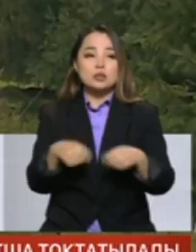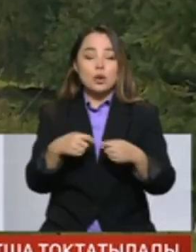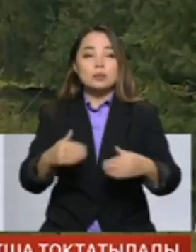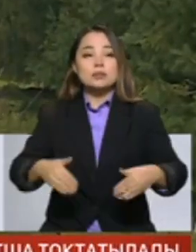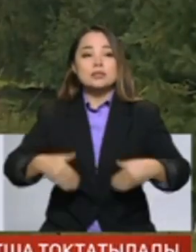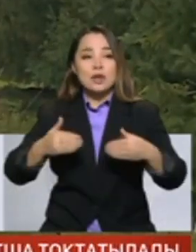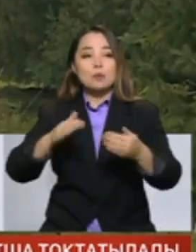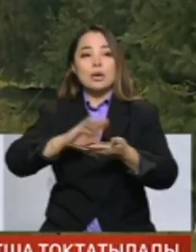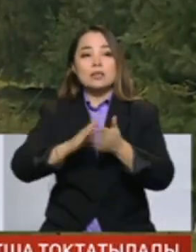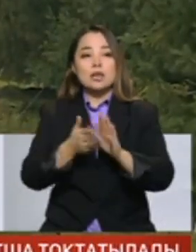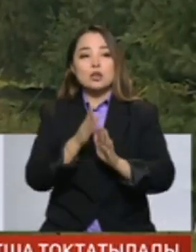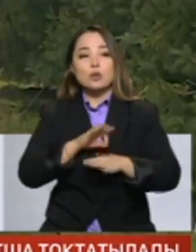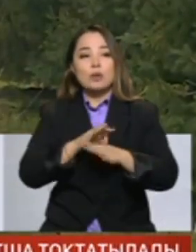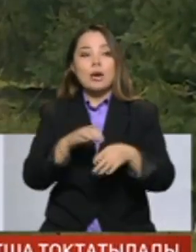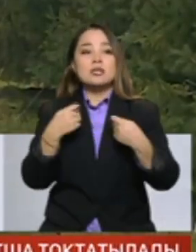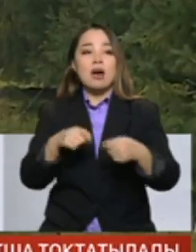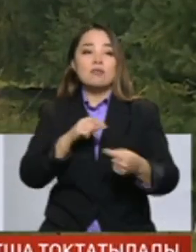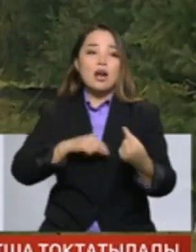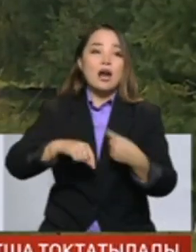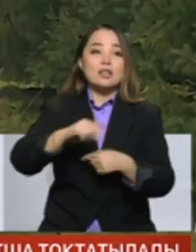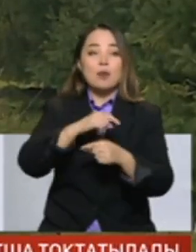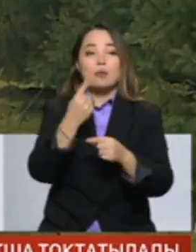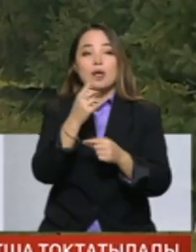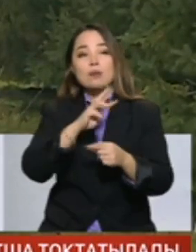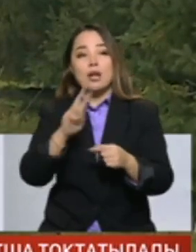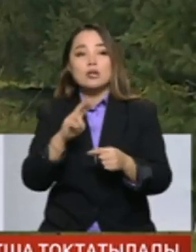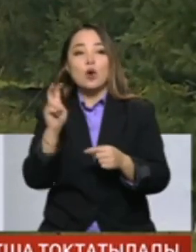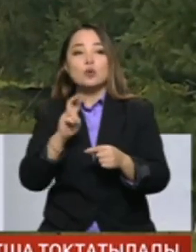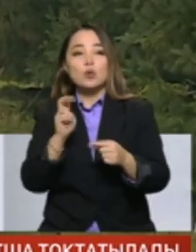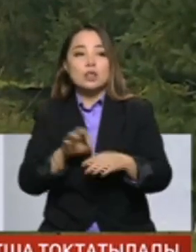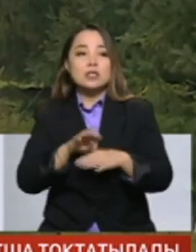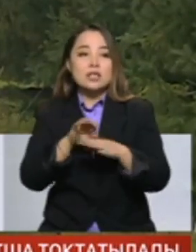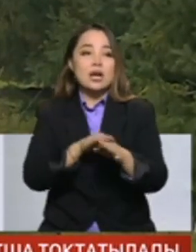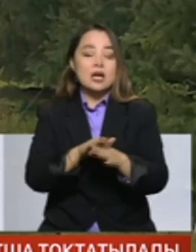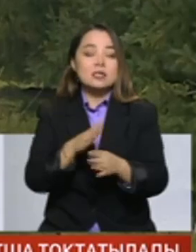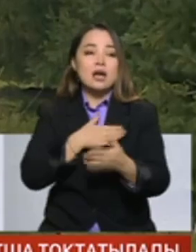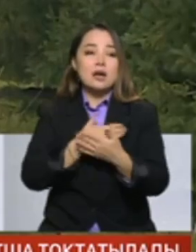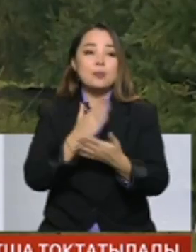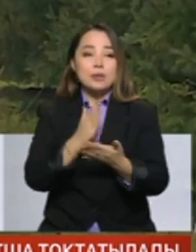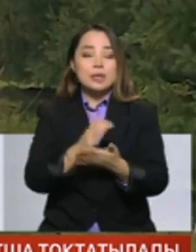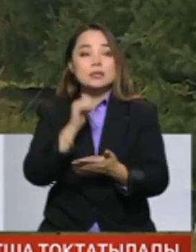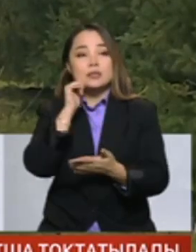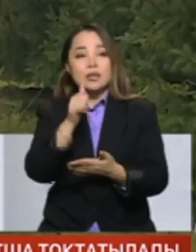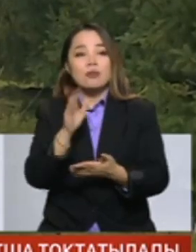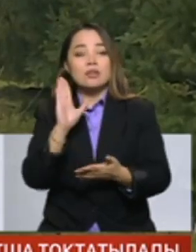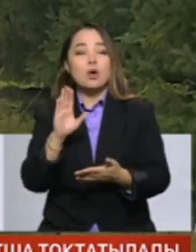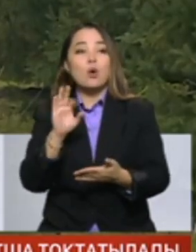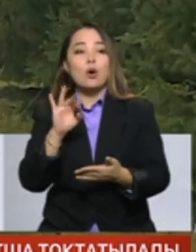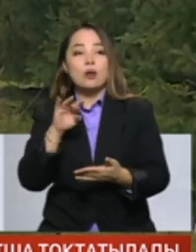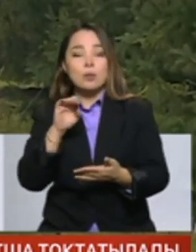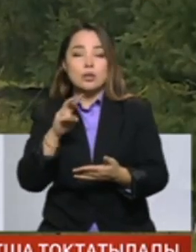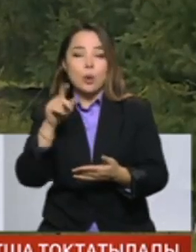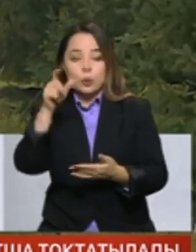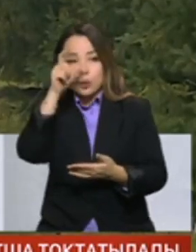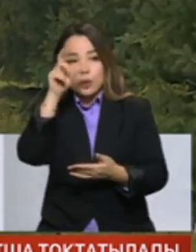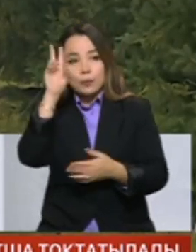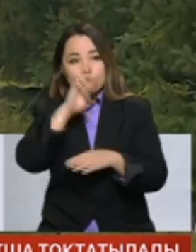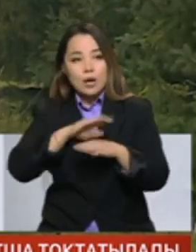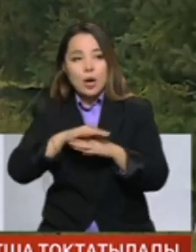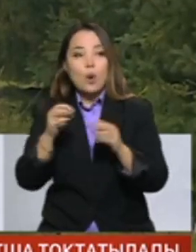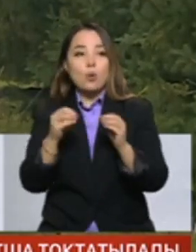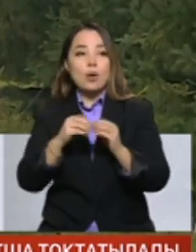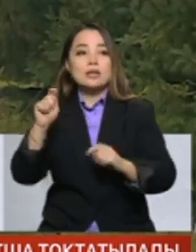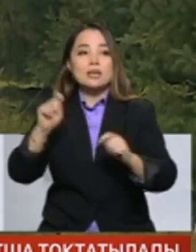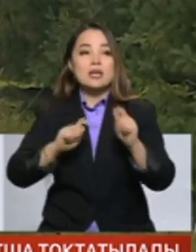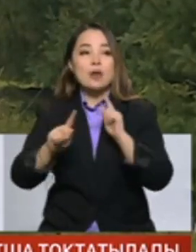беруге уағдаласты. Себебі тауар айналымын 1 миллиард долларға жеткізуге әлеует бар. Ал ертең Виктор Орбан түркі мемлекеттері ұйымының 10-шы